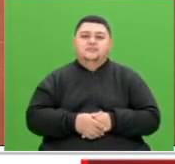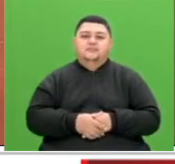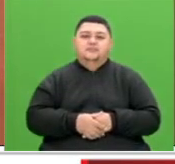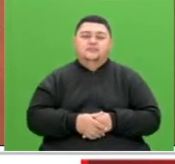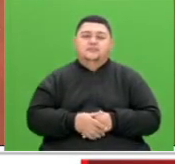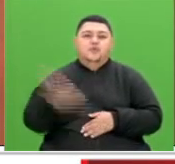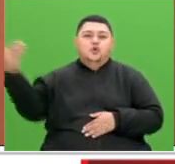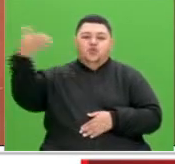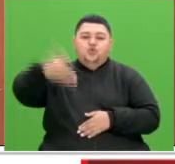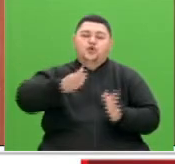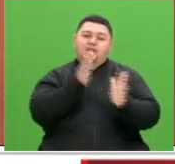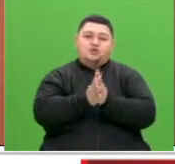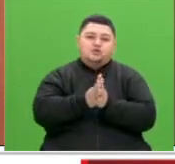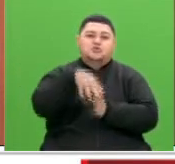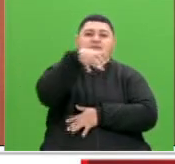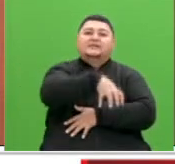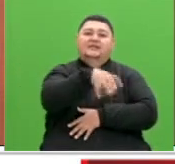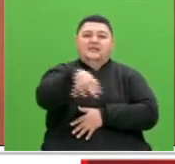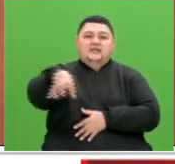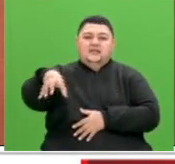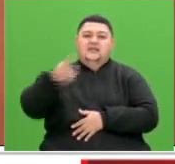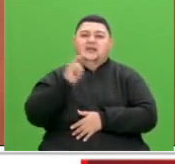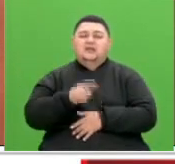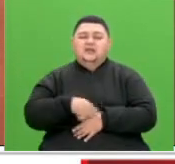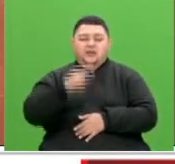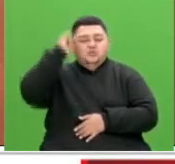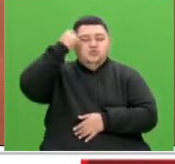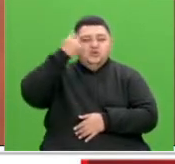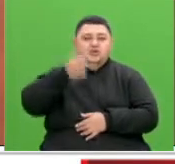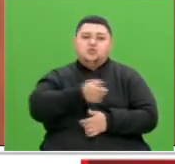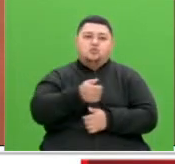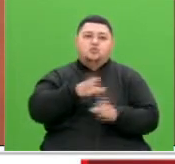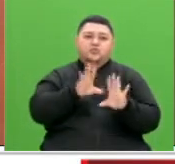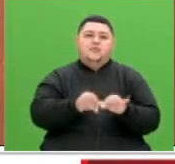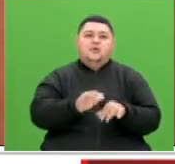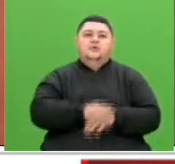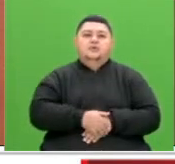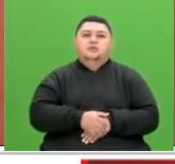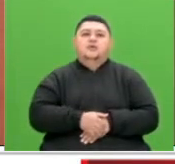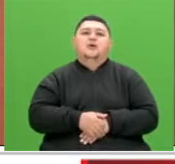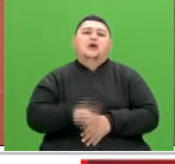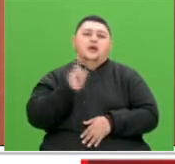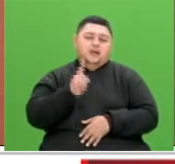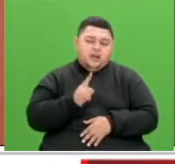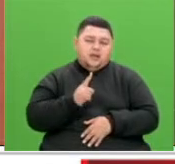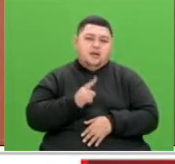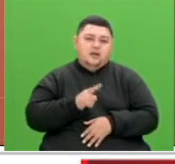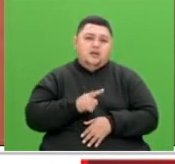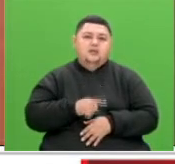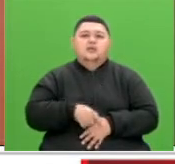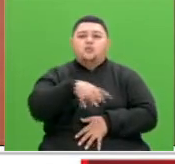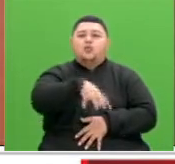langsung ke lokasi titik-titik yang dianggap rawan kebakaran seperti Kabupaten Oki, Ogan Ilir.